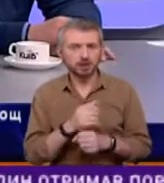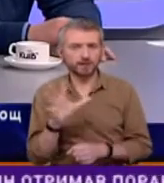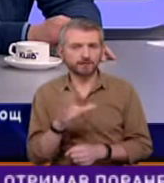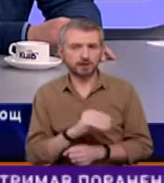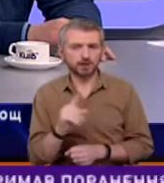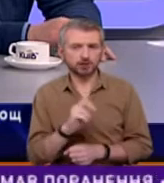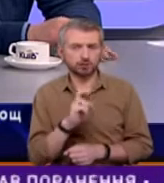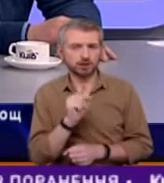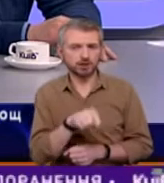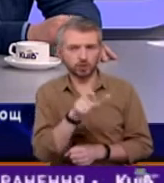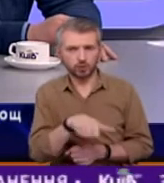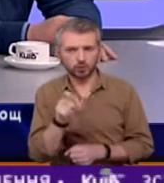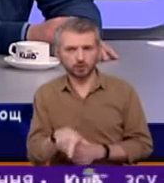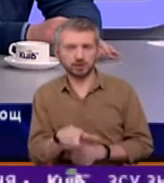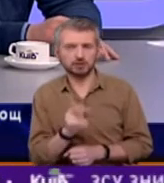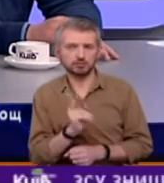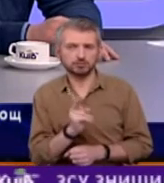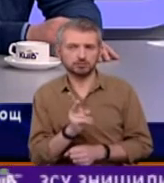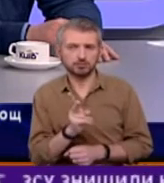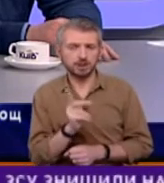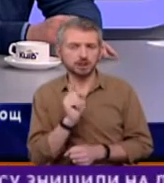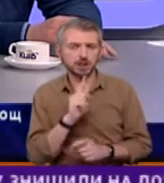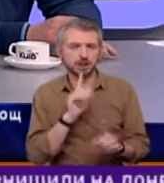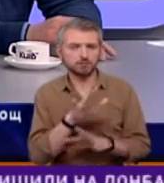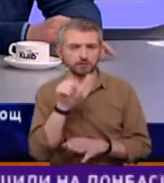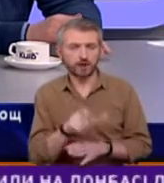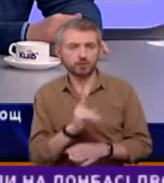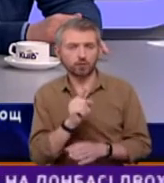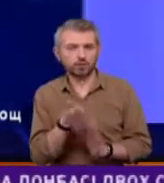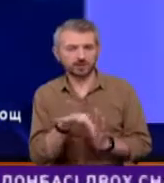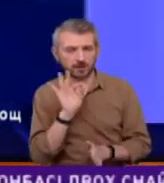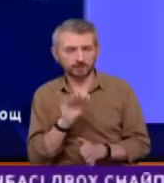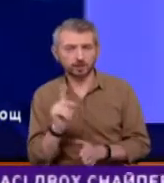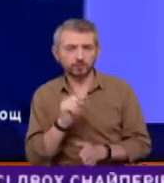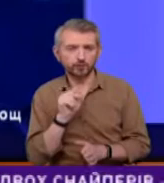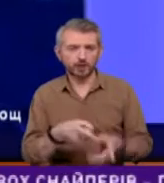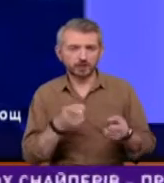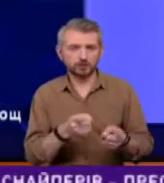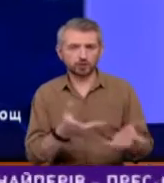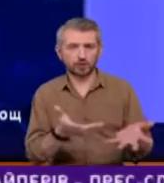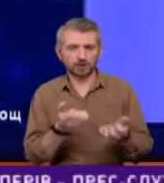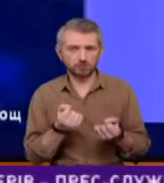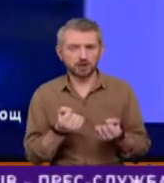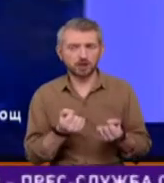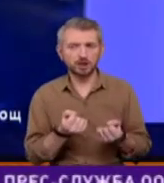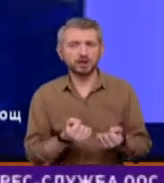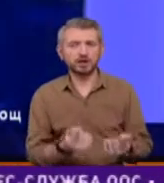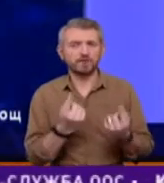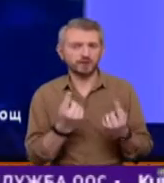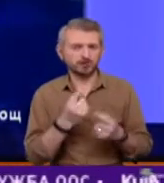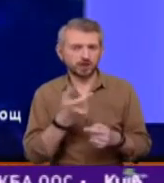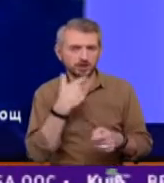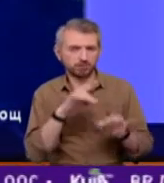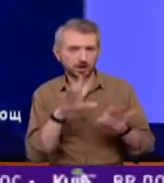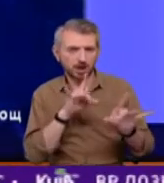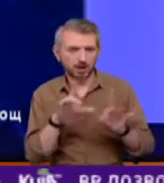щоб ті люди, які, ну, та співачка, на яку вони ставили, вона дійсно отримала величезний піар. А